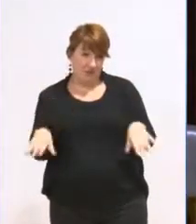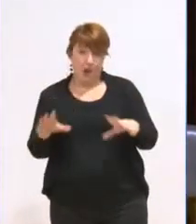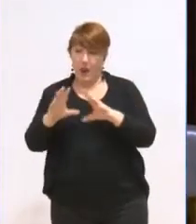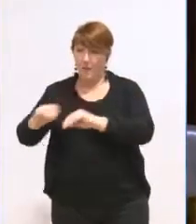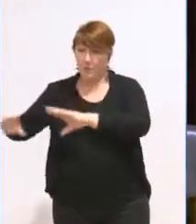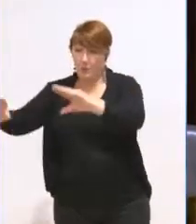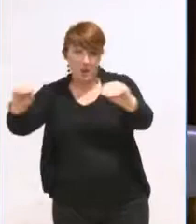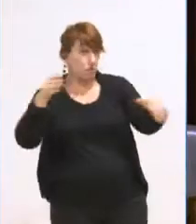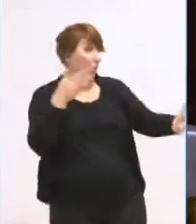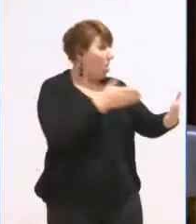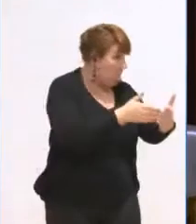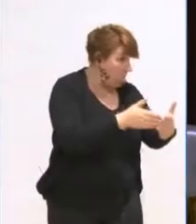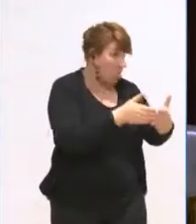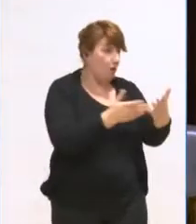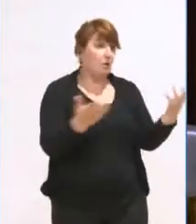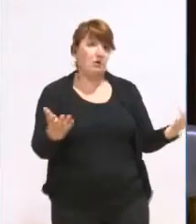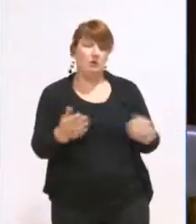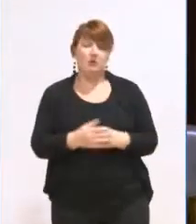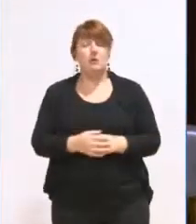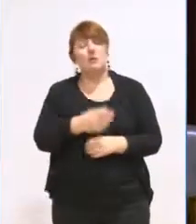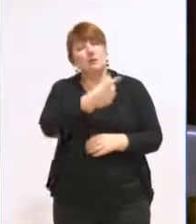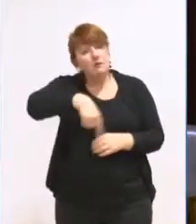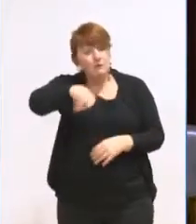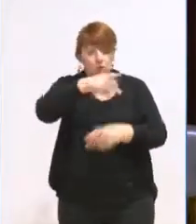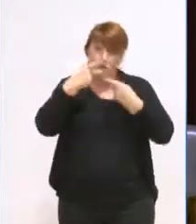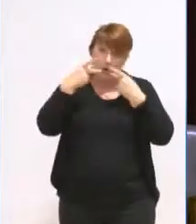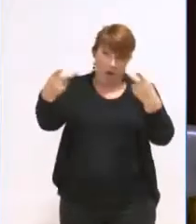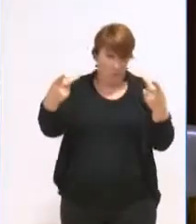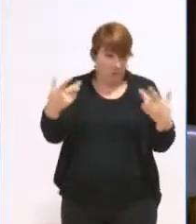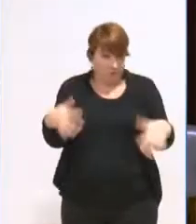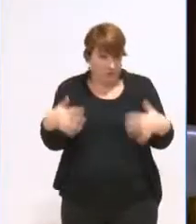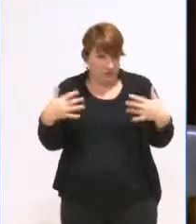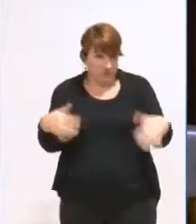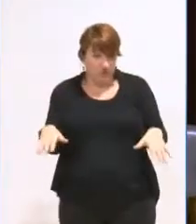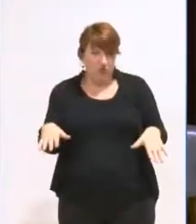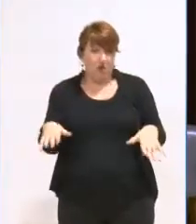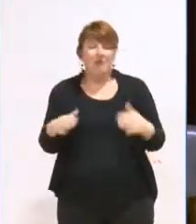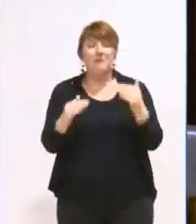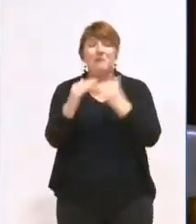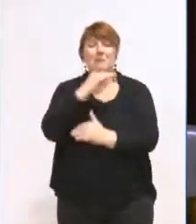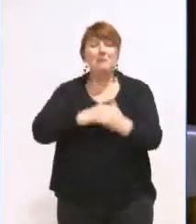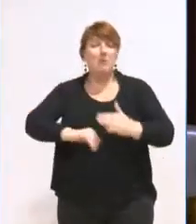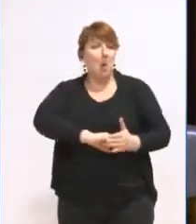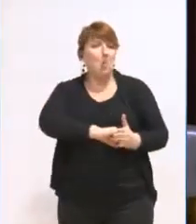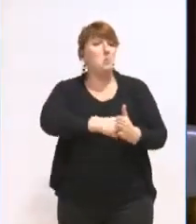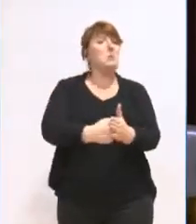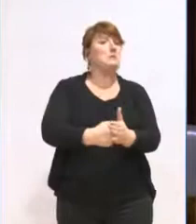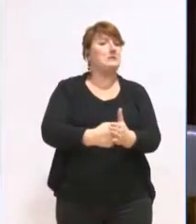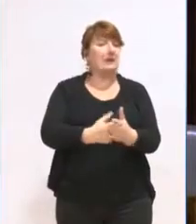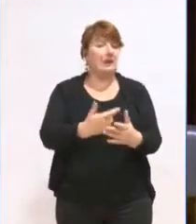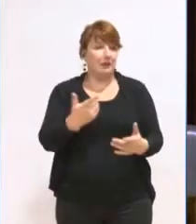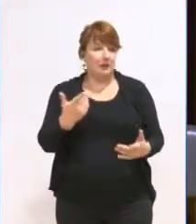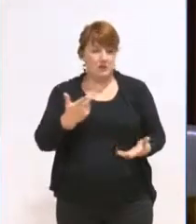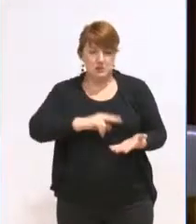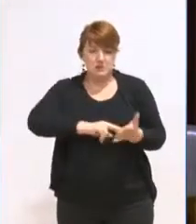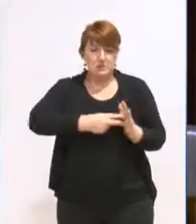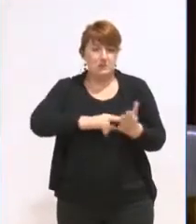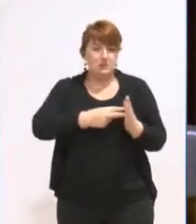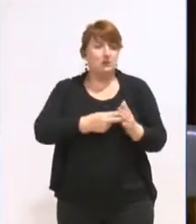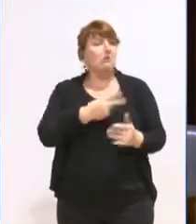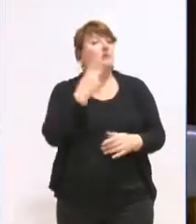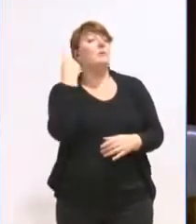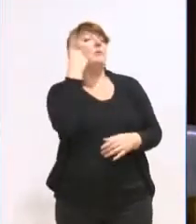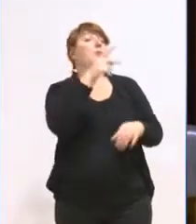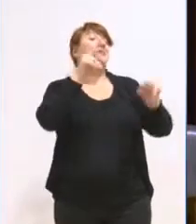annoncé des fermetures dans le cadre du plan d'austérité que vous avez mis en place, que vous appelez plan de